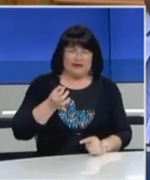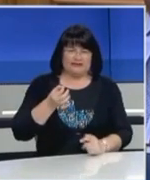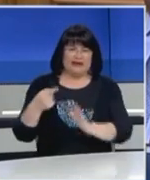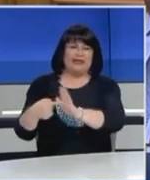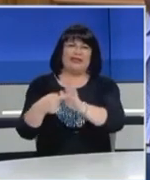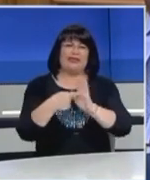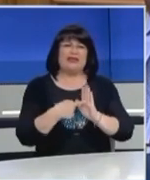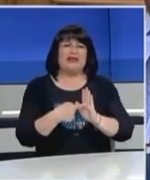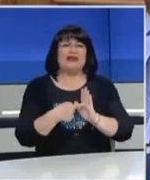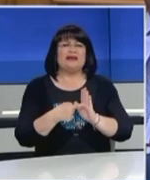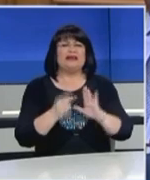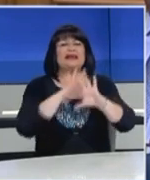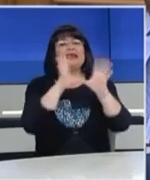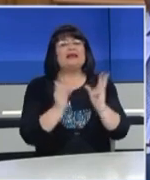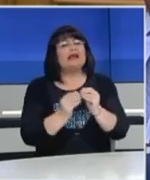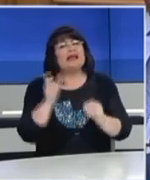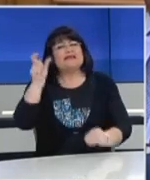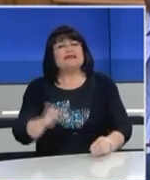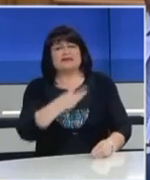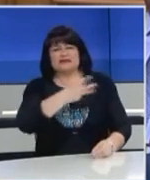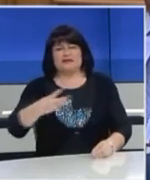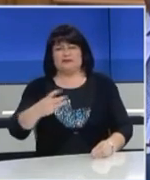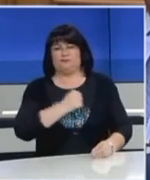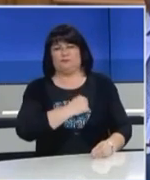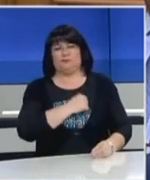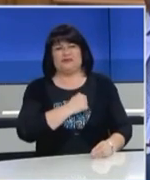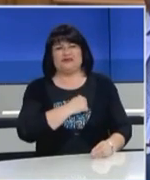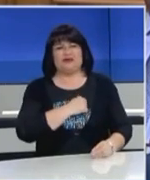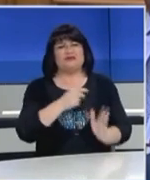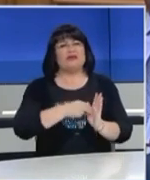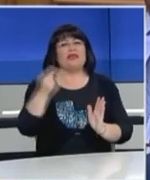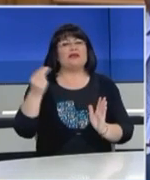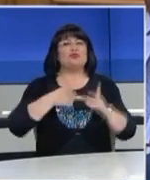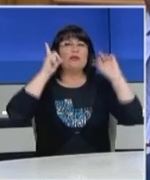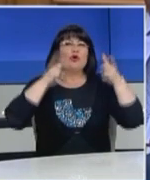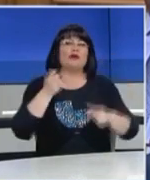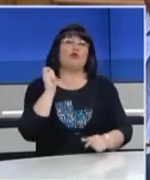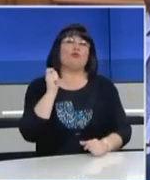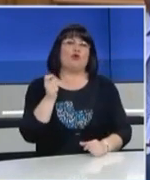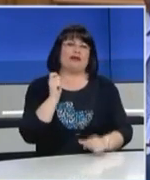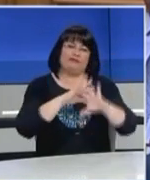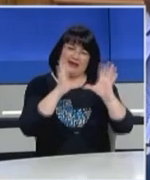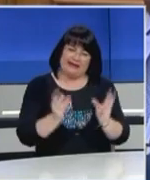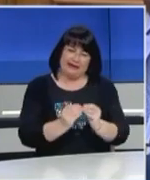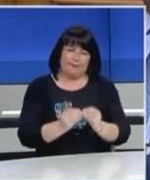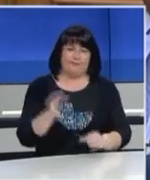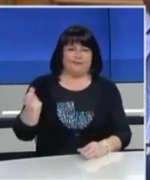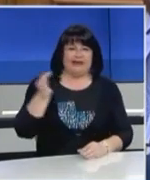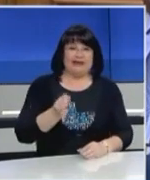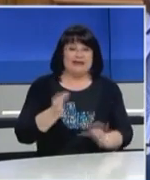εκφράζει τη συνολική σας αντίληψη για τη λειτουργία των θεσμών και του δημοκρατικού πολιτεύματος συνολικά.